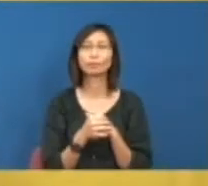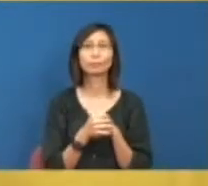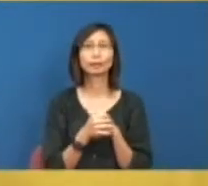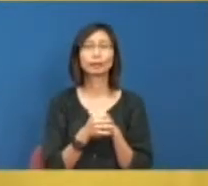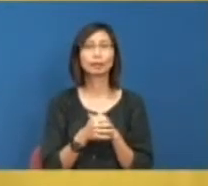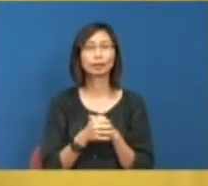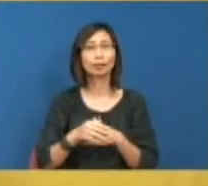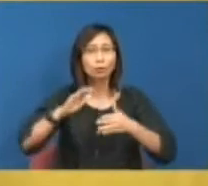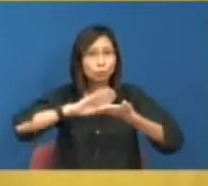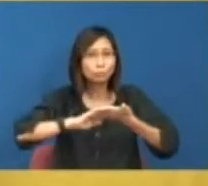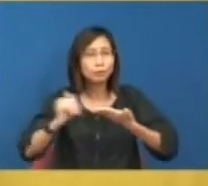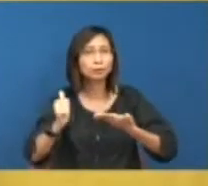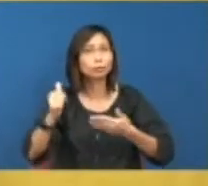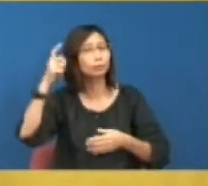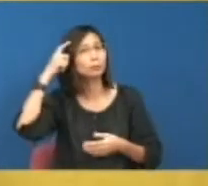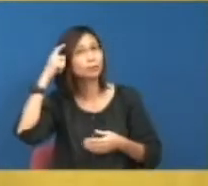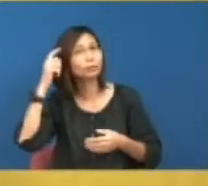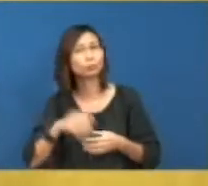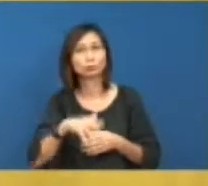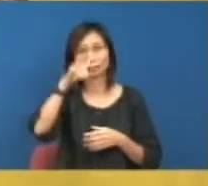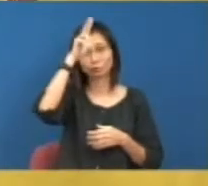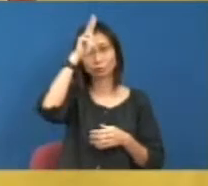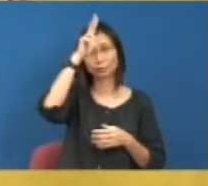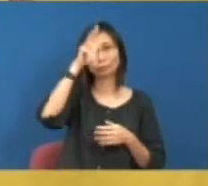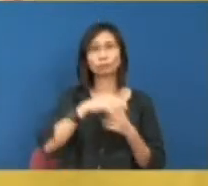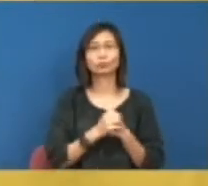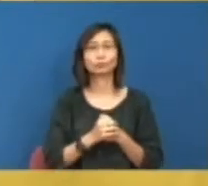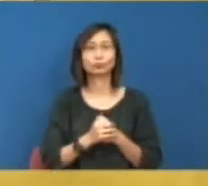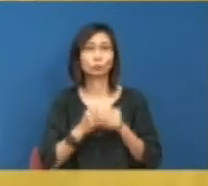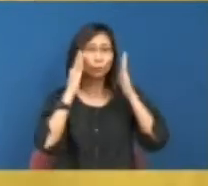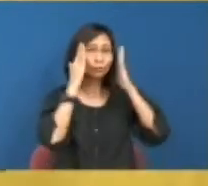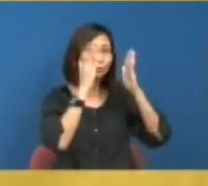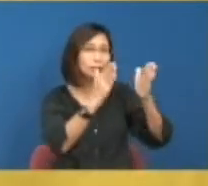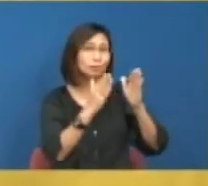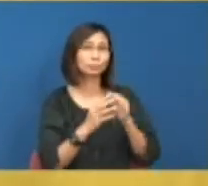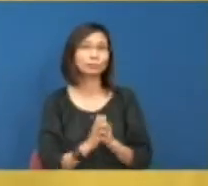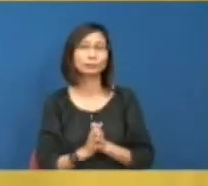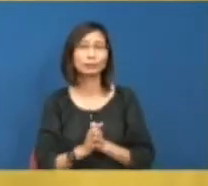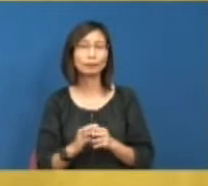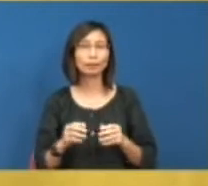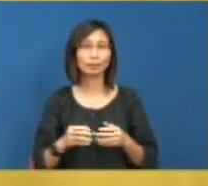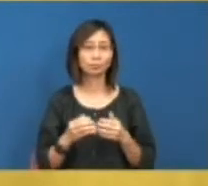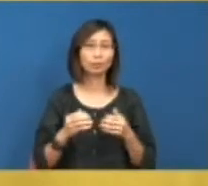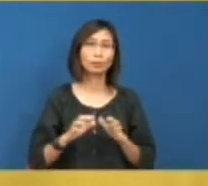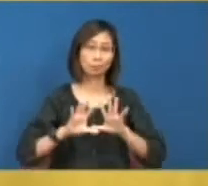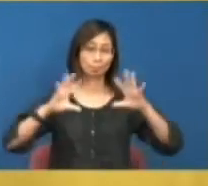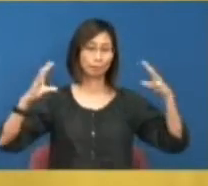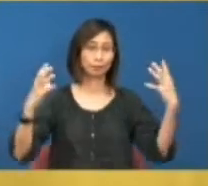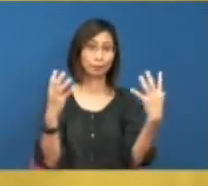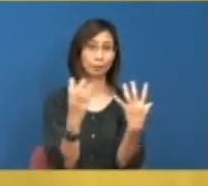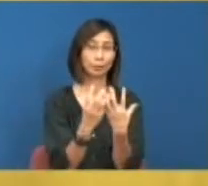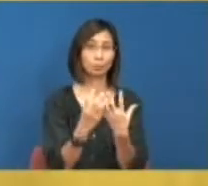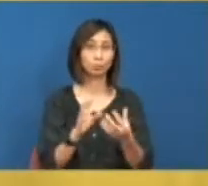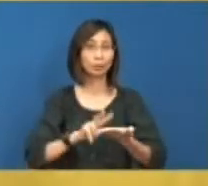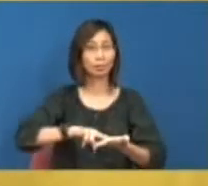我哋嘅力量同埋意志。但係政府要孤行嘅時候，當你再號召包圍個立法會嘅時候，呢、這個第二階段就好明顯